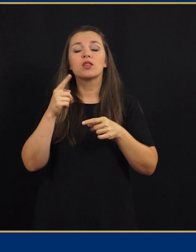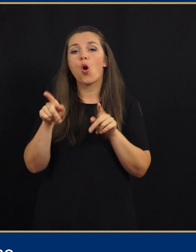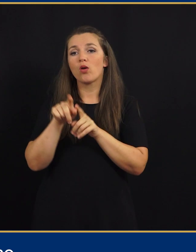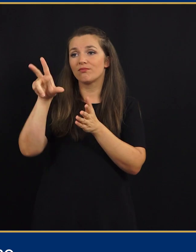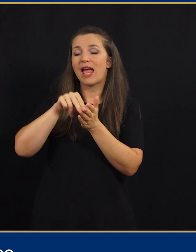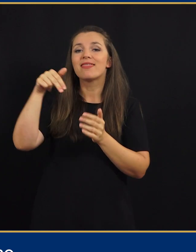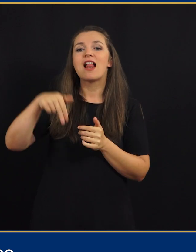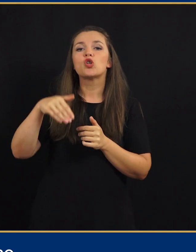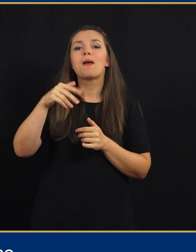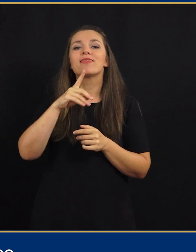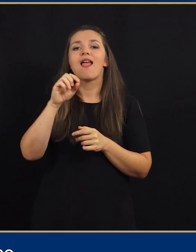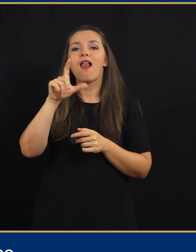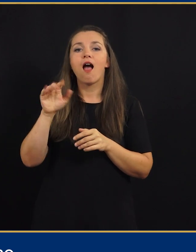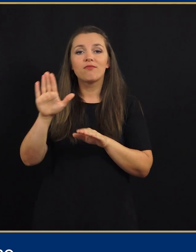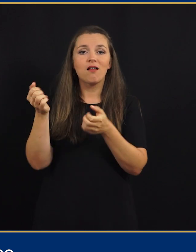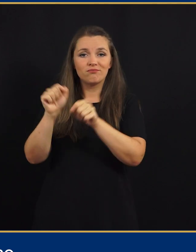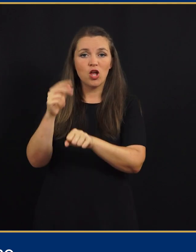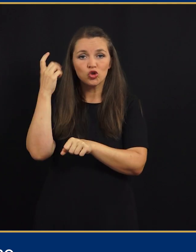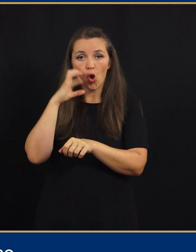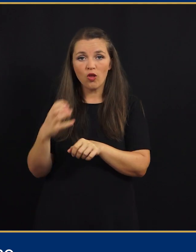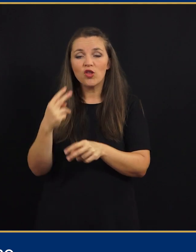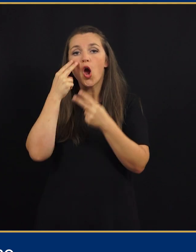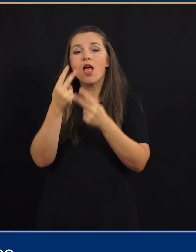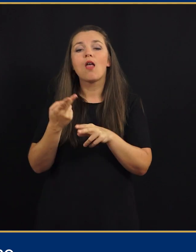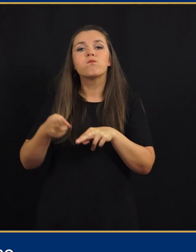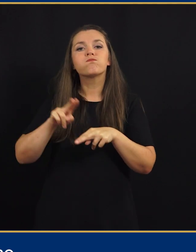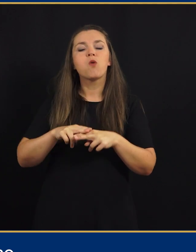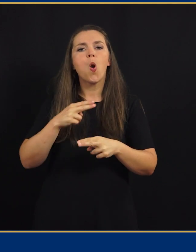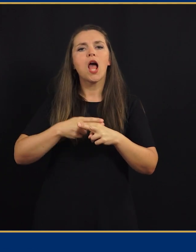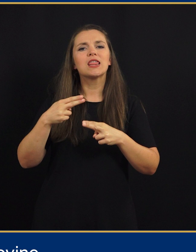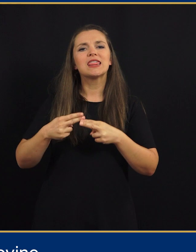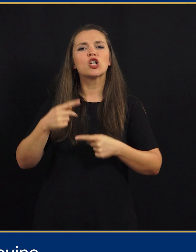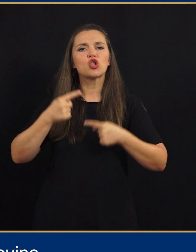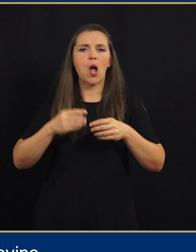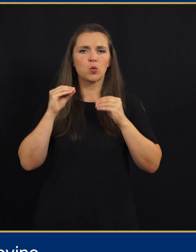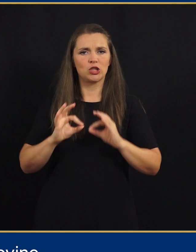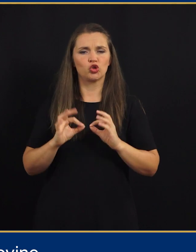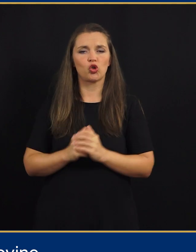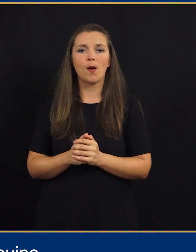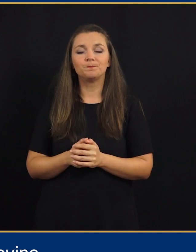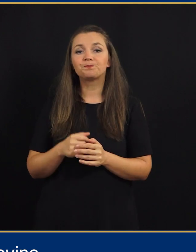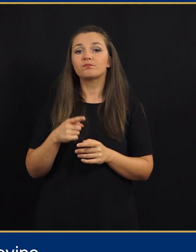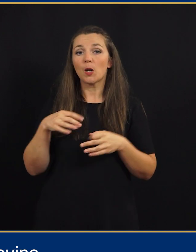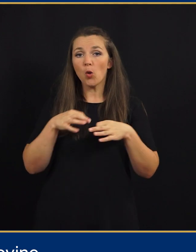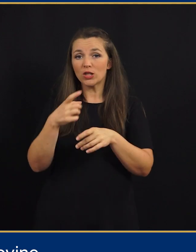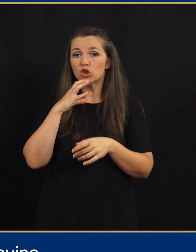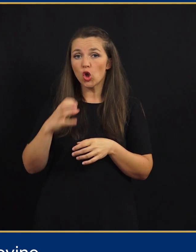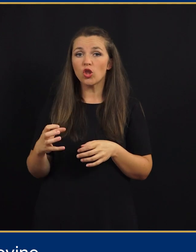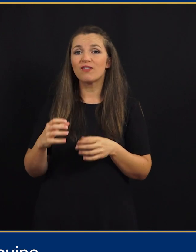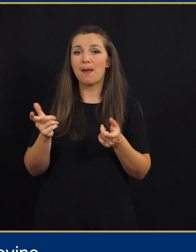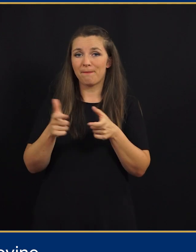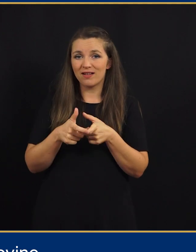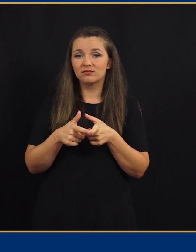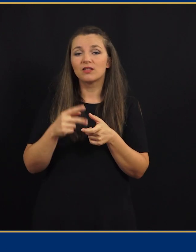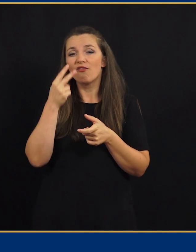zgledu Nelsona Mandele na lastno zgodovino gledala bolj državniško. Državniško pot iz pasti zgodovine pa predsednica